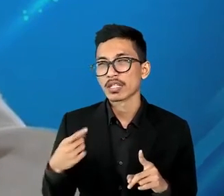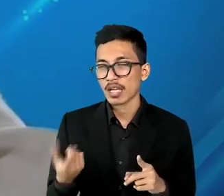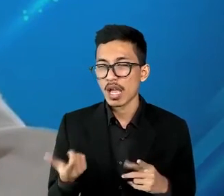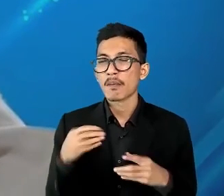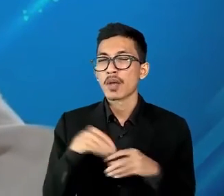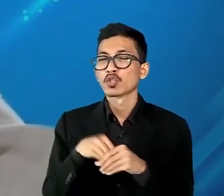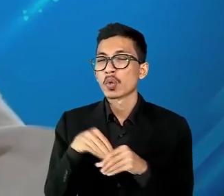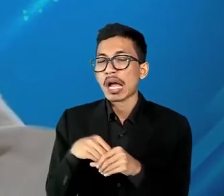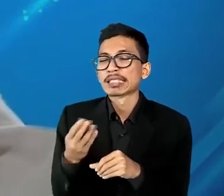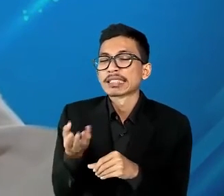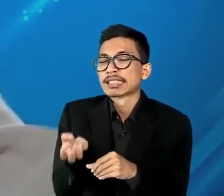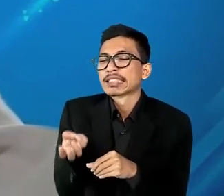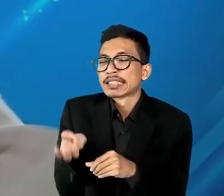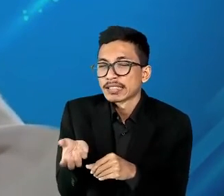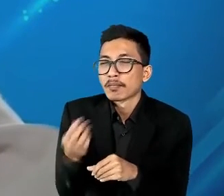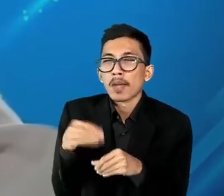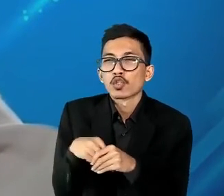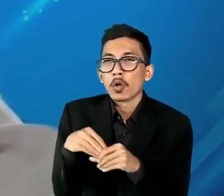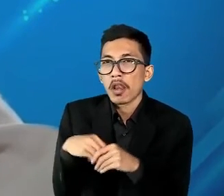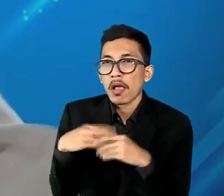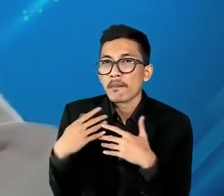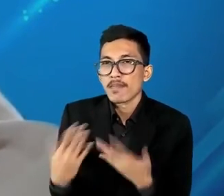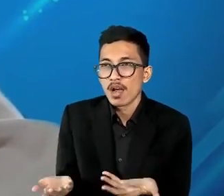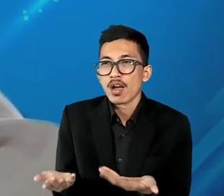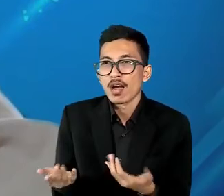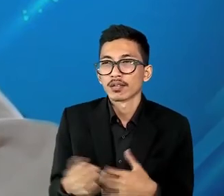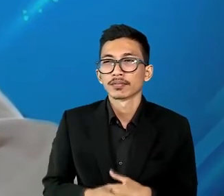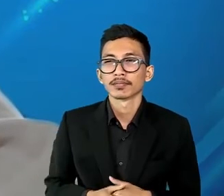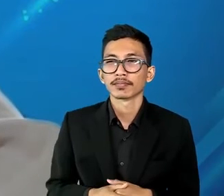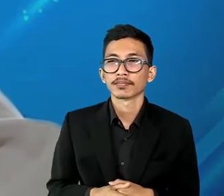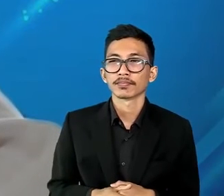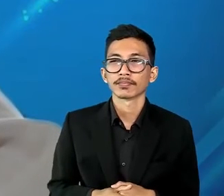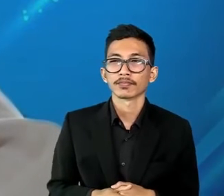mereka, kepada Bapak tentunya dengan untuk mereka,